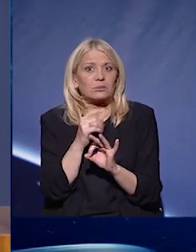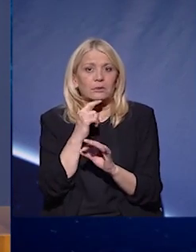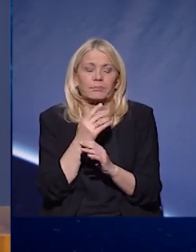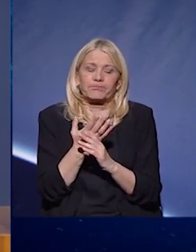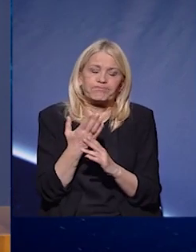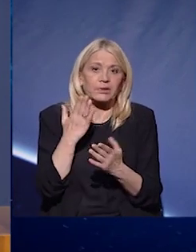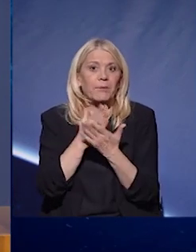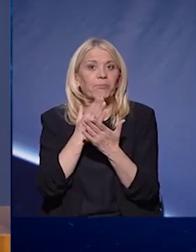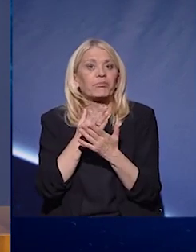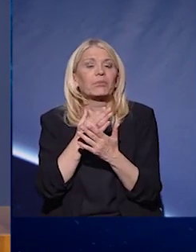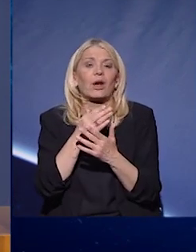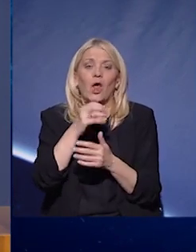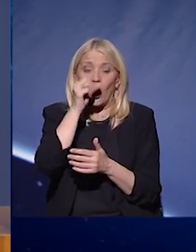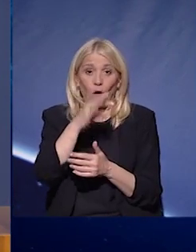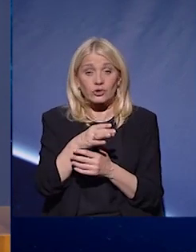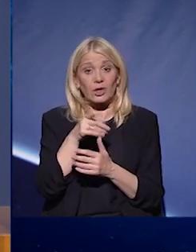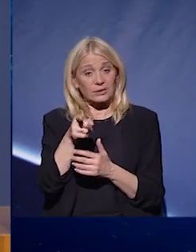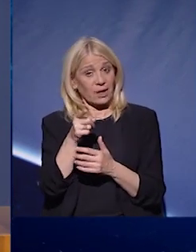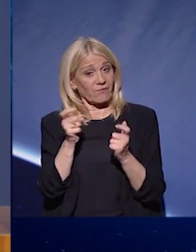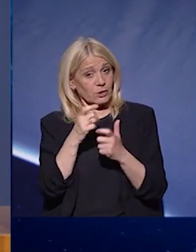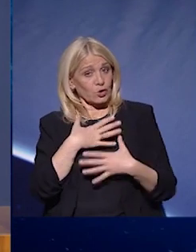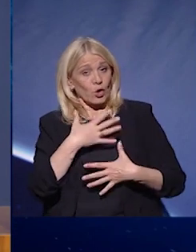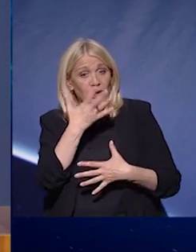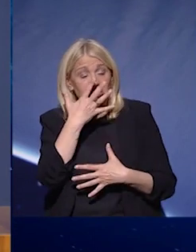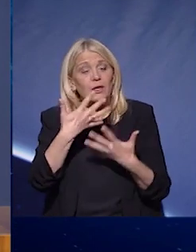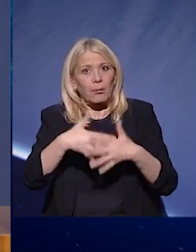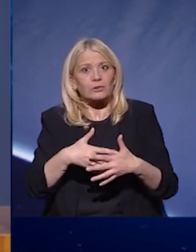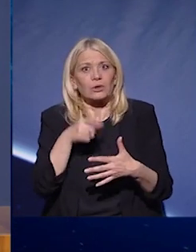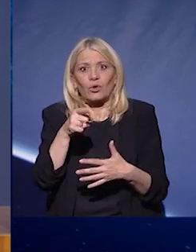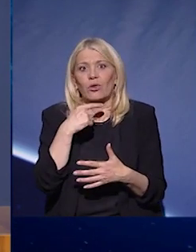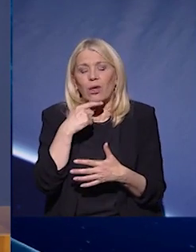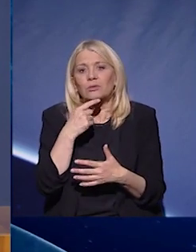loš. Sa respiratorom njihova šansa je negde oko